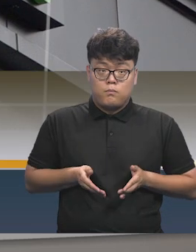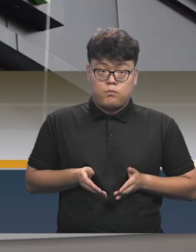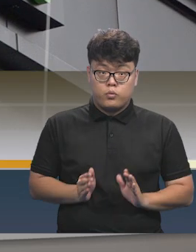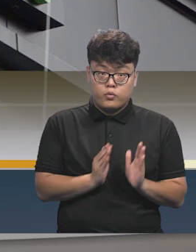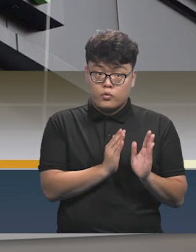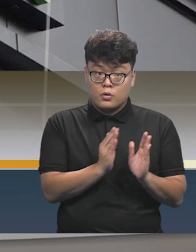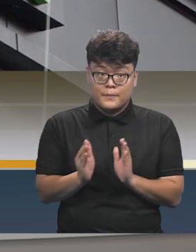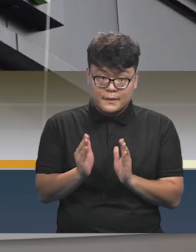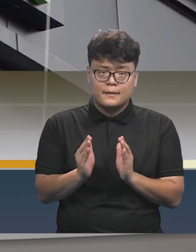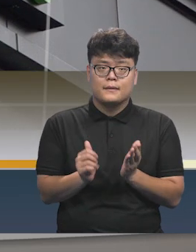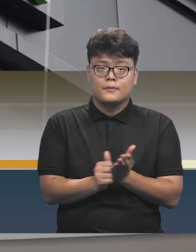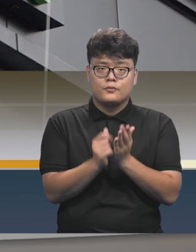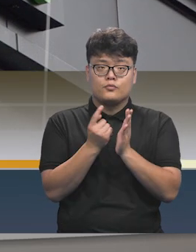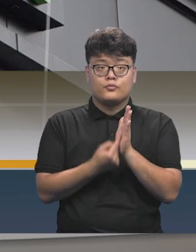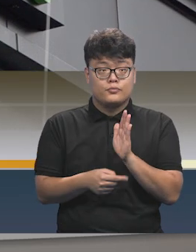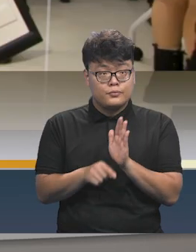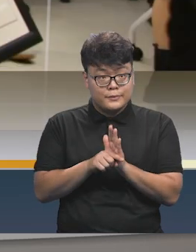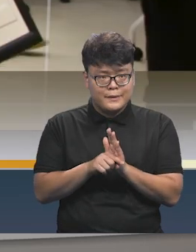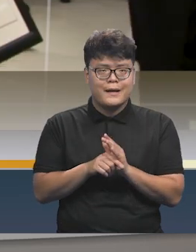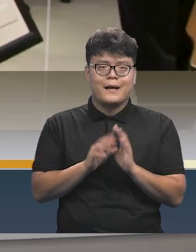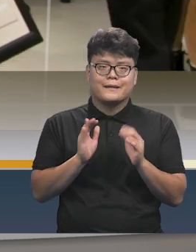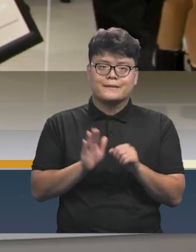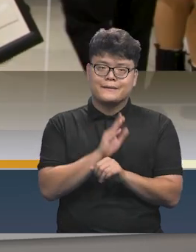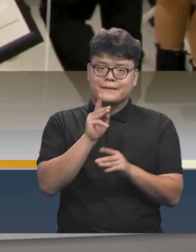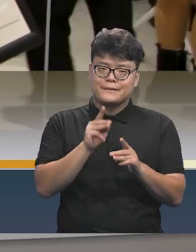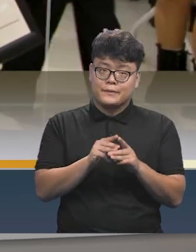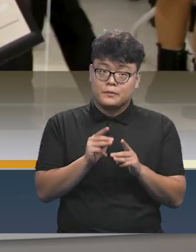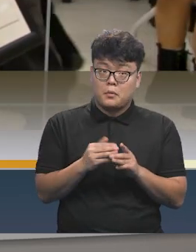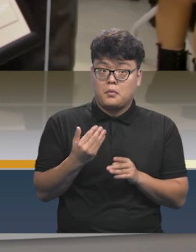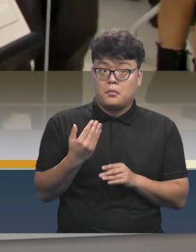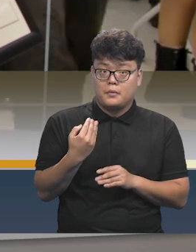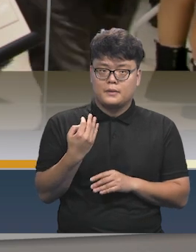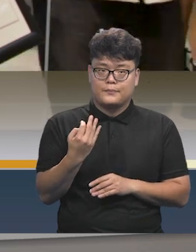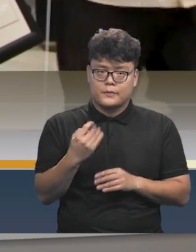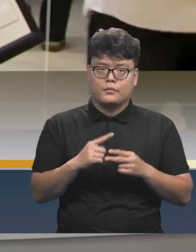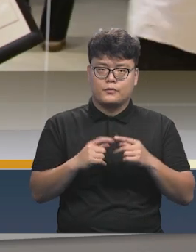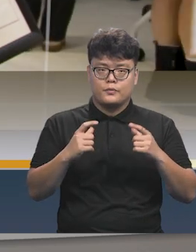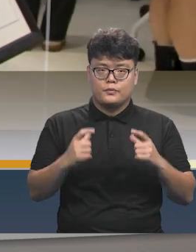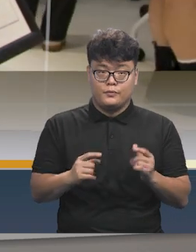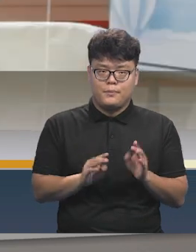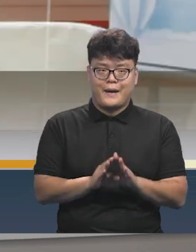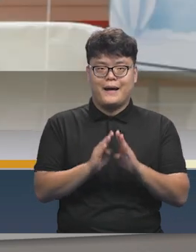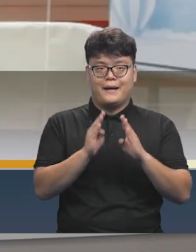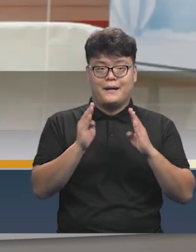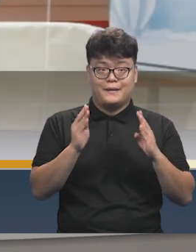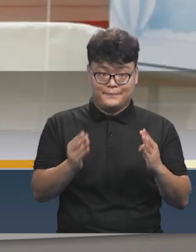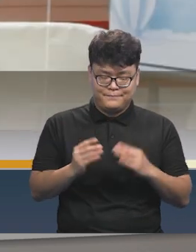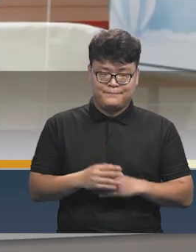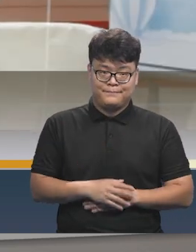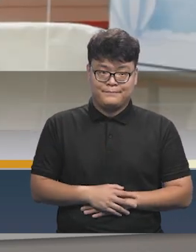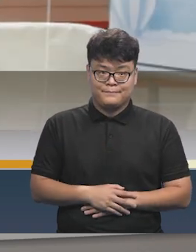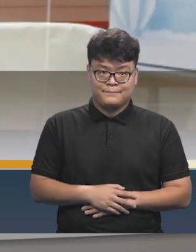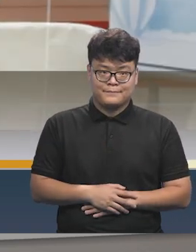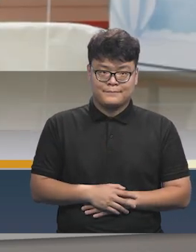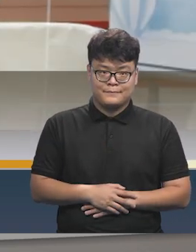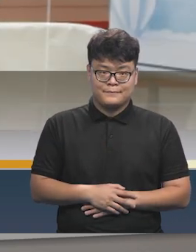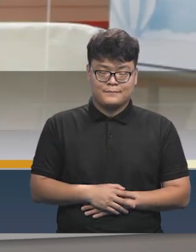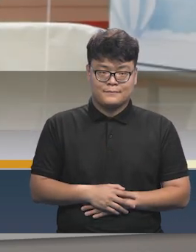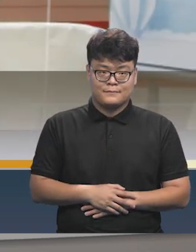출산을 준비하고 아이를 키우는 주민들을 위한 아가 사랑 센터가 지난 14일 동대문구에